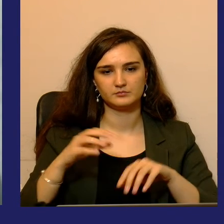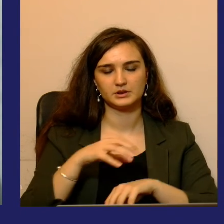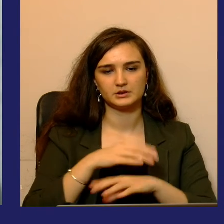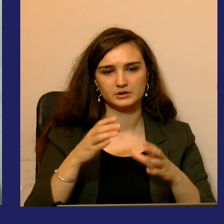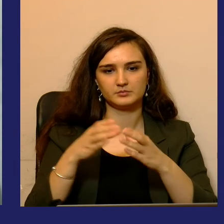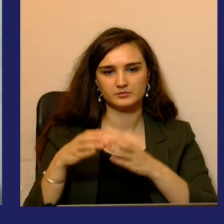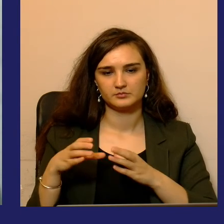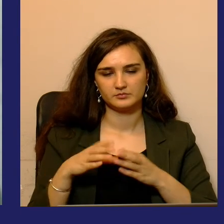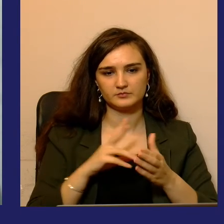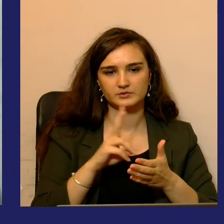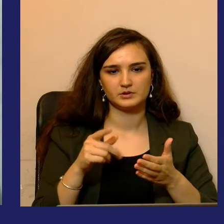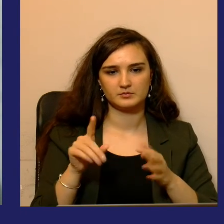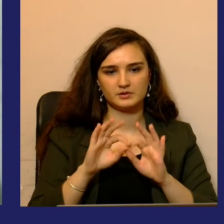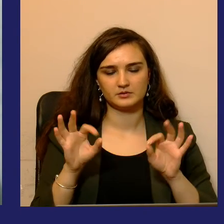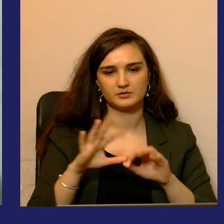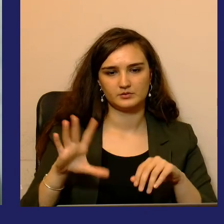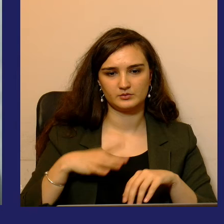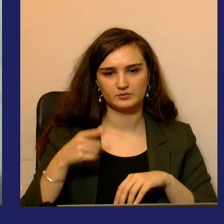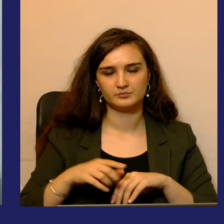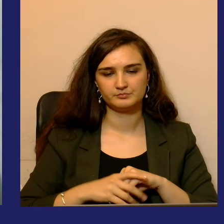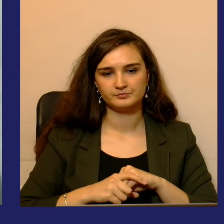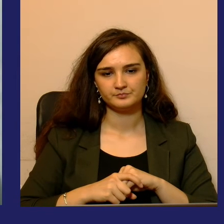პარტიების რომელზეც მან ისაუბრა.